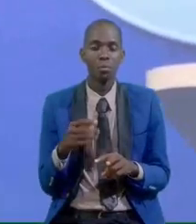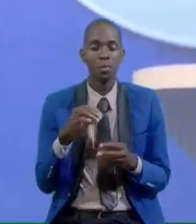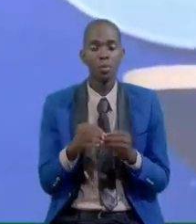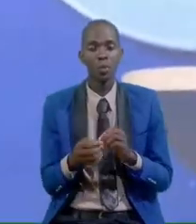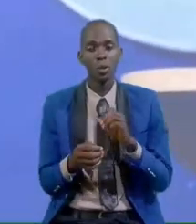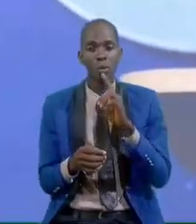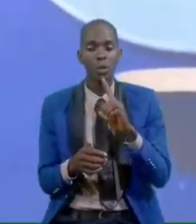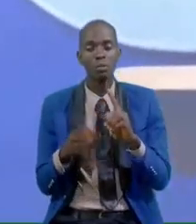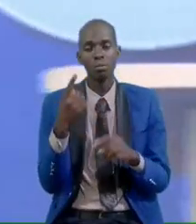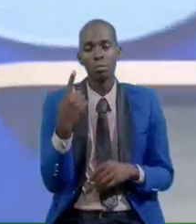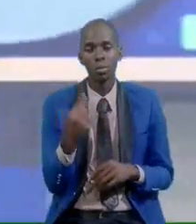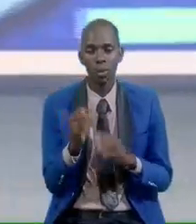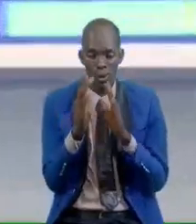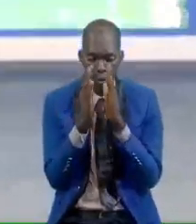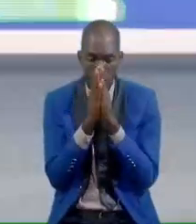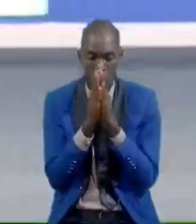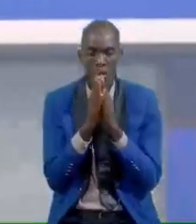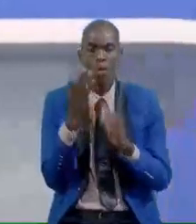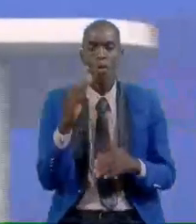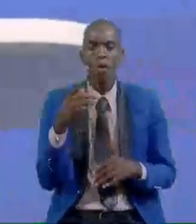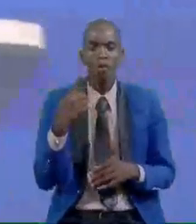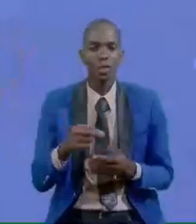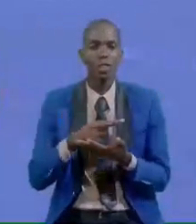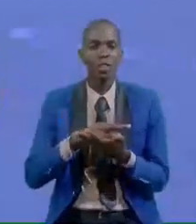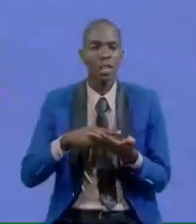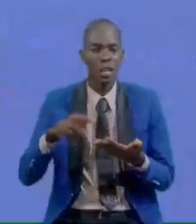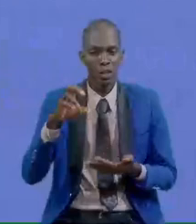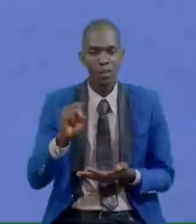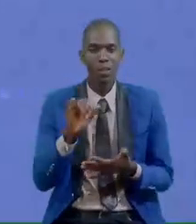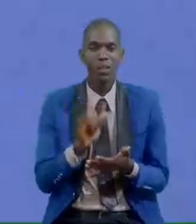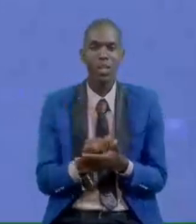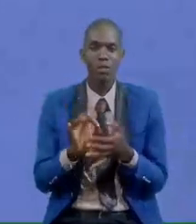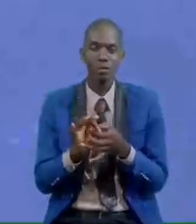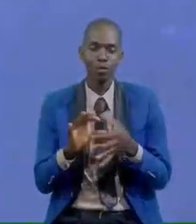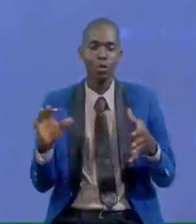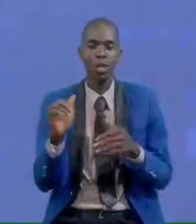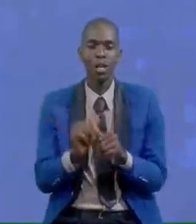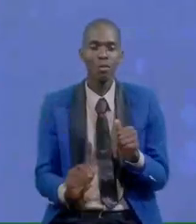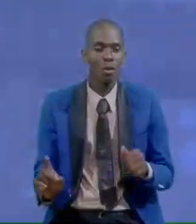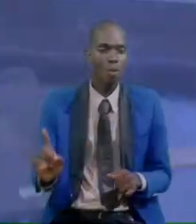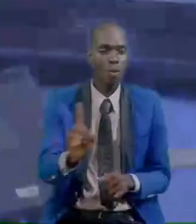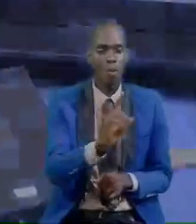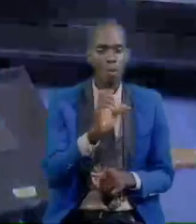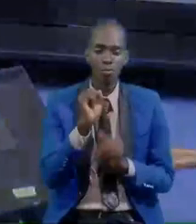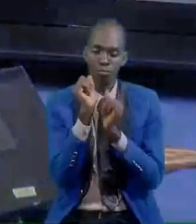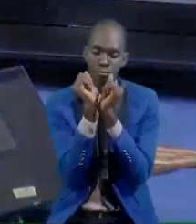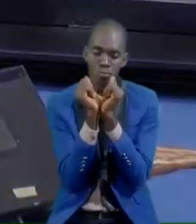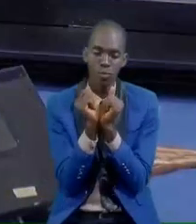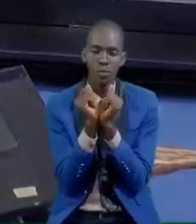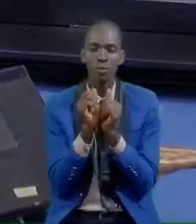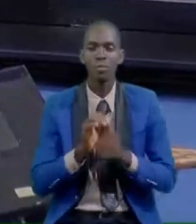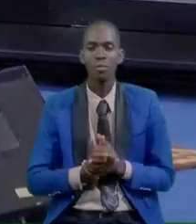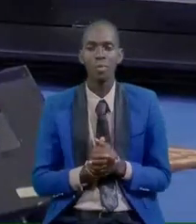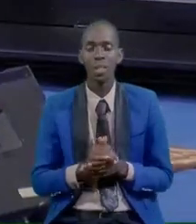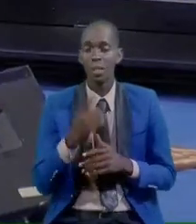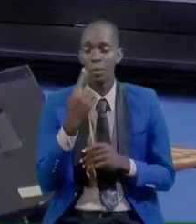promesse. Premier point, la prière du juste qui délie les liens de tous.